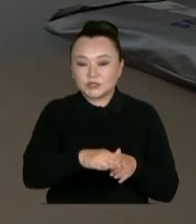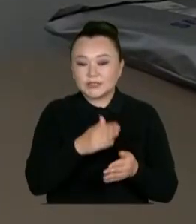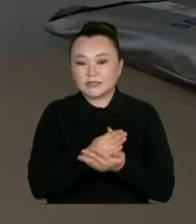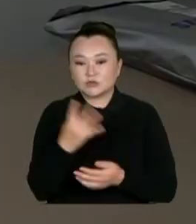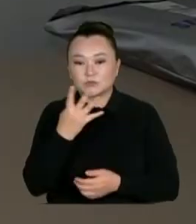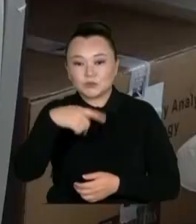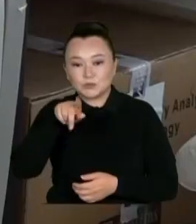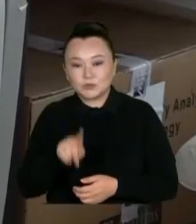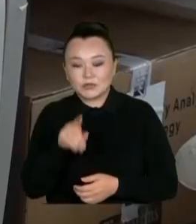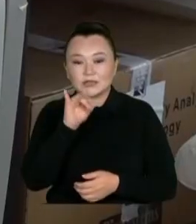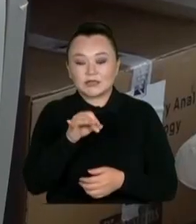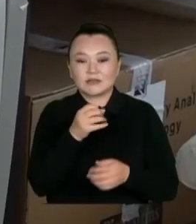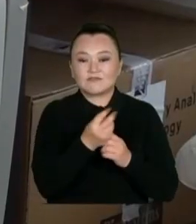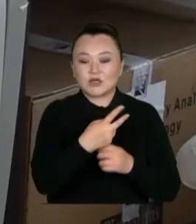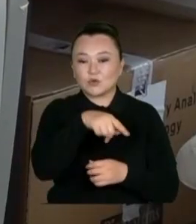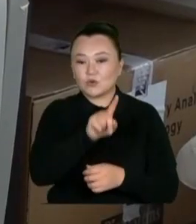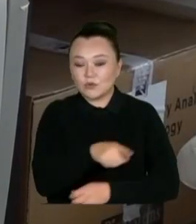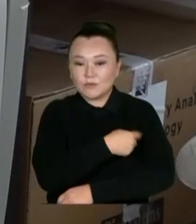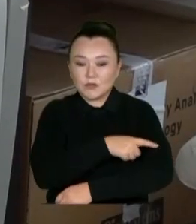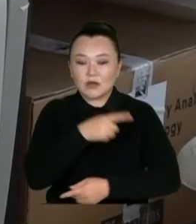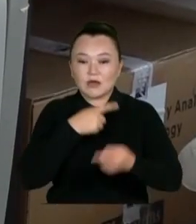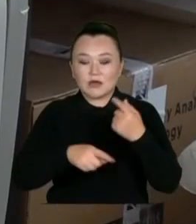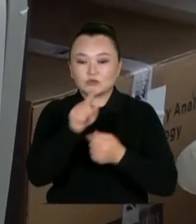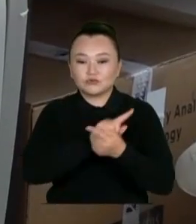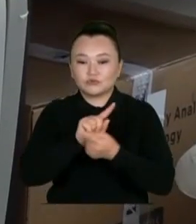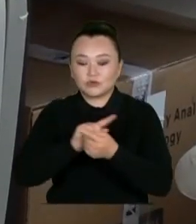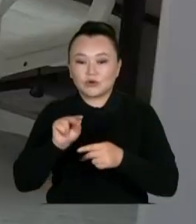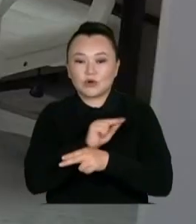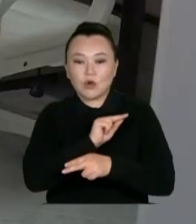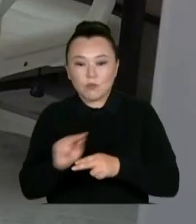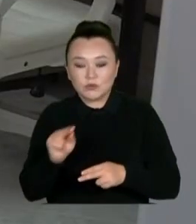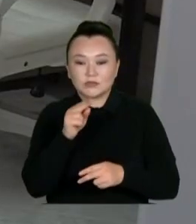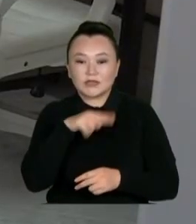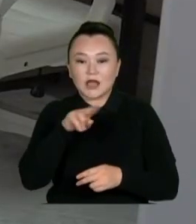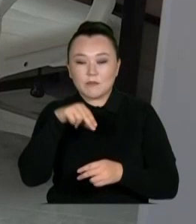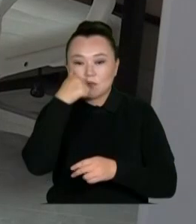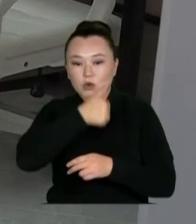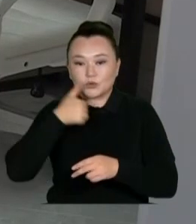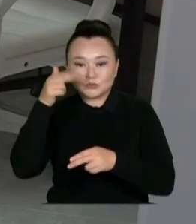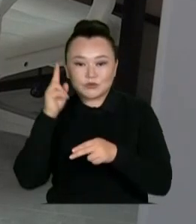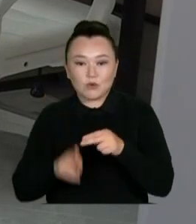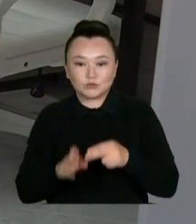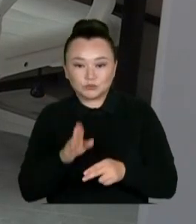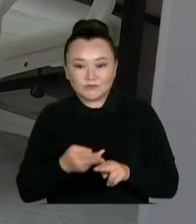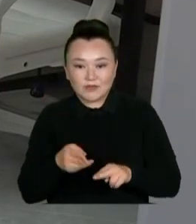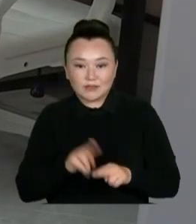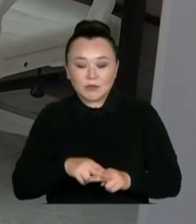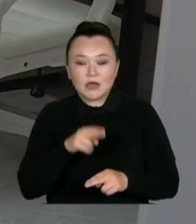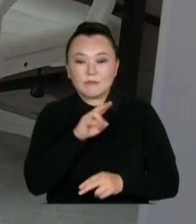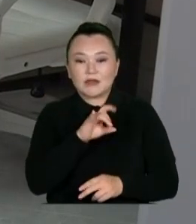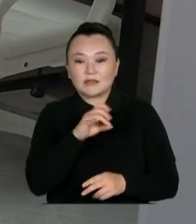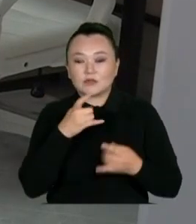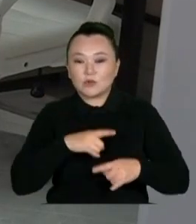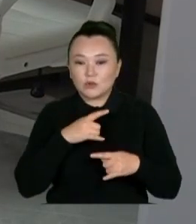4-ші және нөмірі 12-ші емханалардағы қайта жөндеу осы жылдың 1990-ында аяқталатынын жеткізді. Ал перинатология және